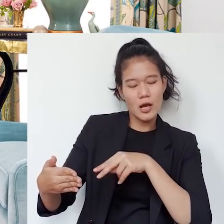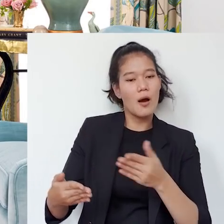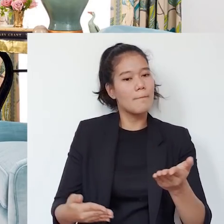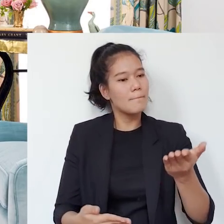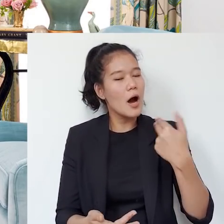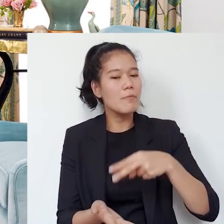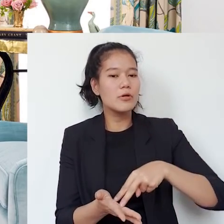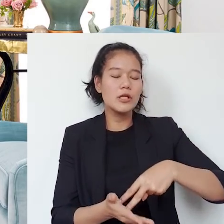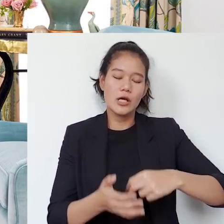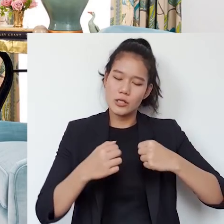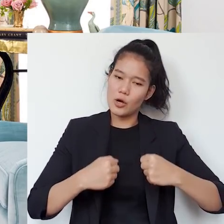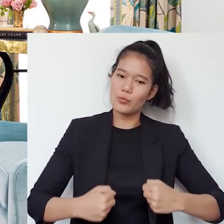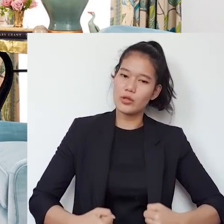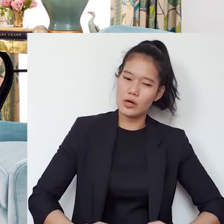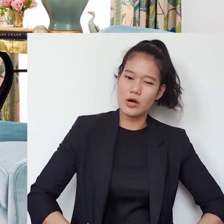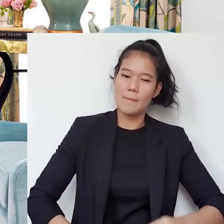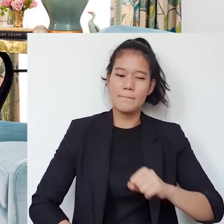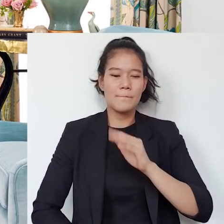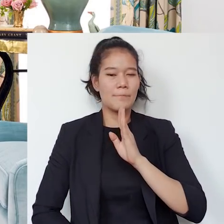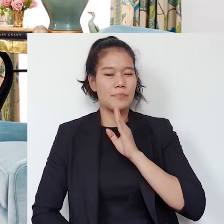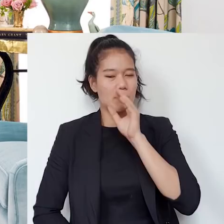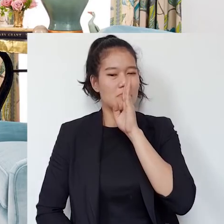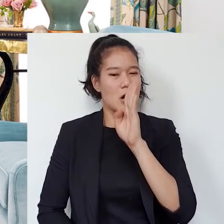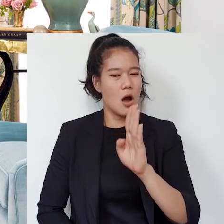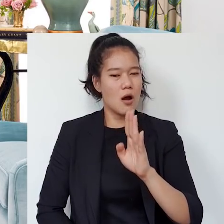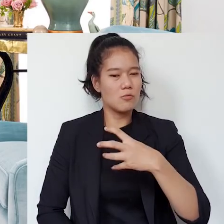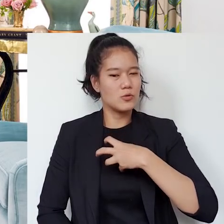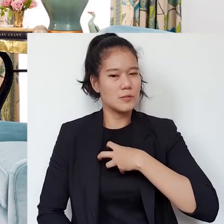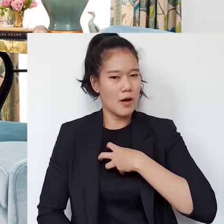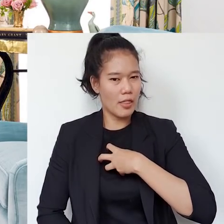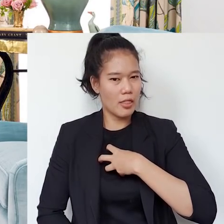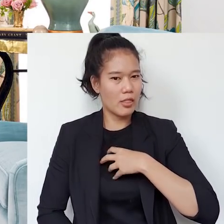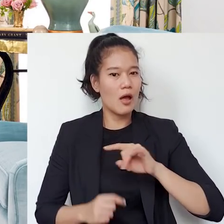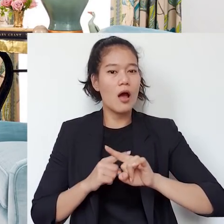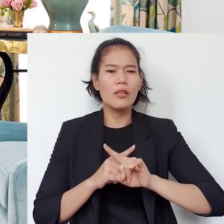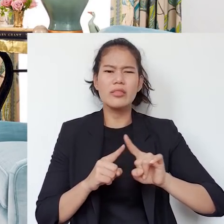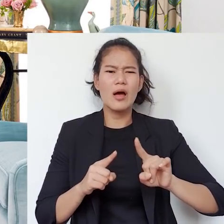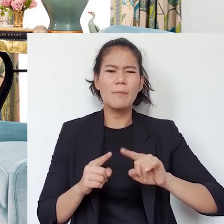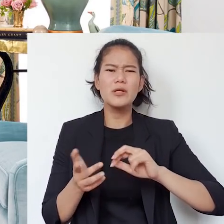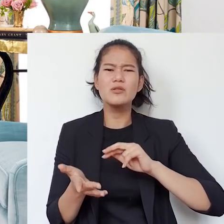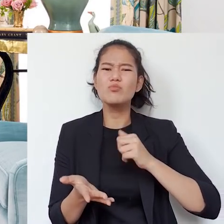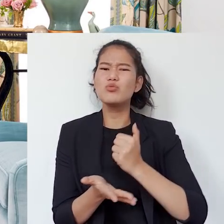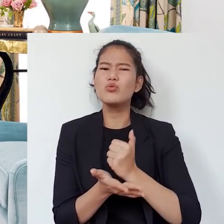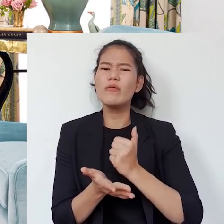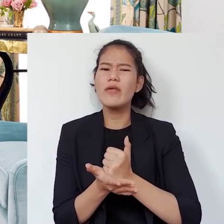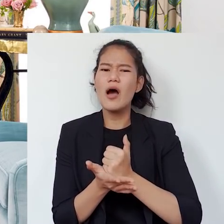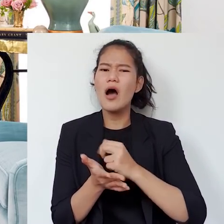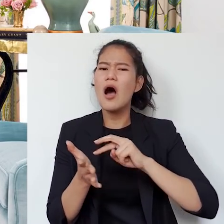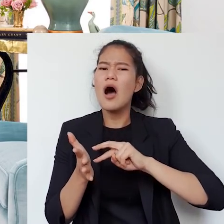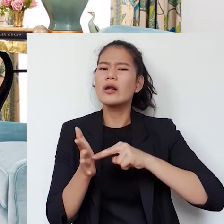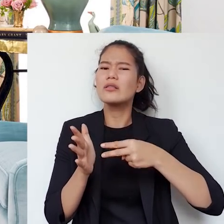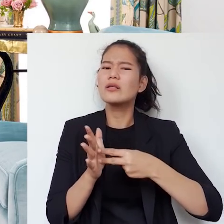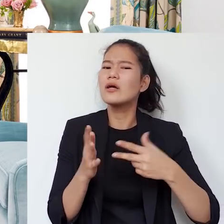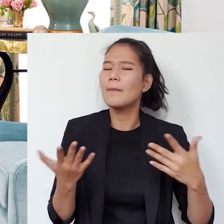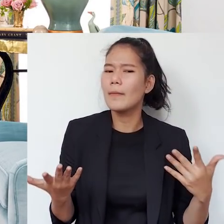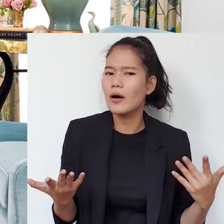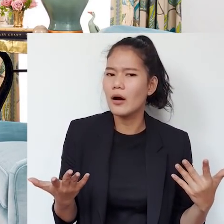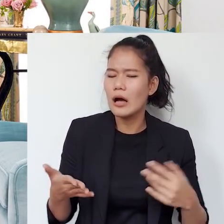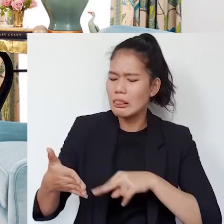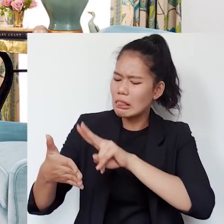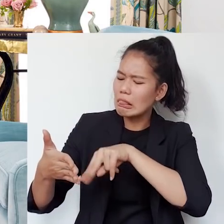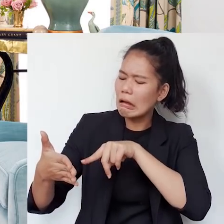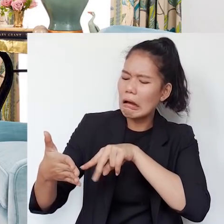berdiri, sikap tegap ya pengakuan iman. Tetapi apa maknanya bagi mereka di dalam teks itu Bapak Ibu